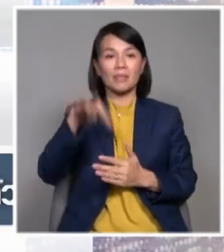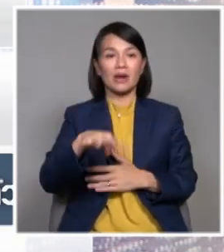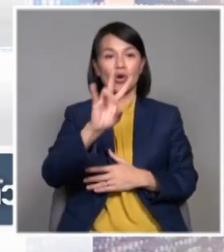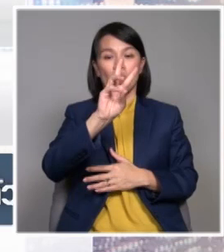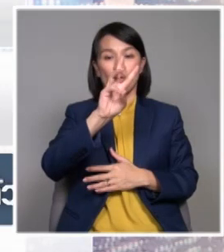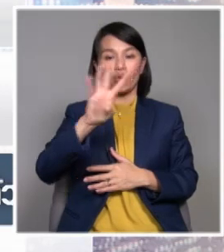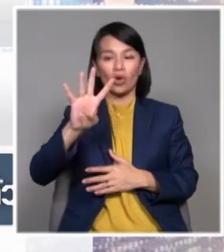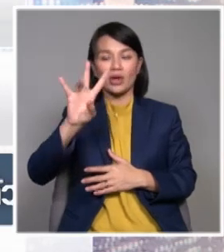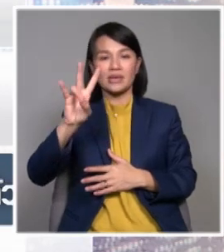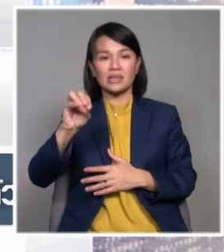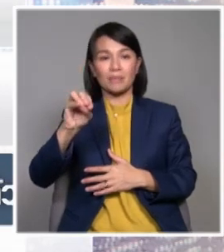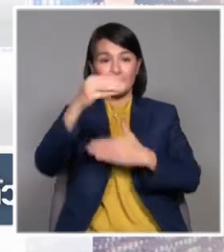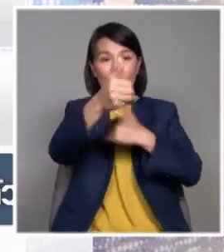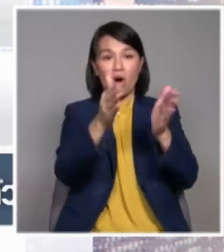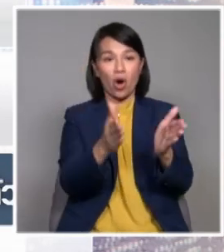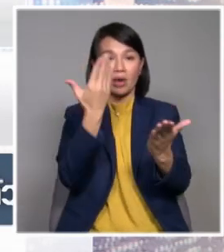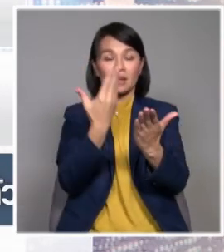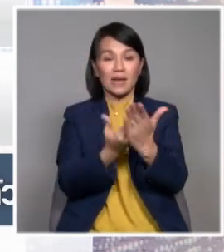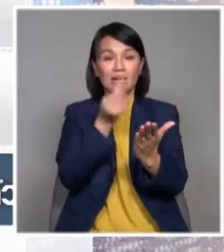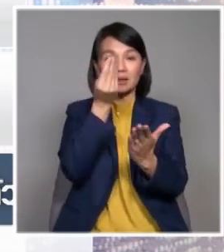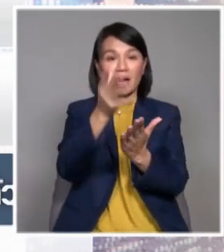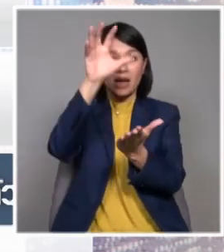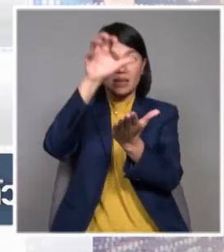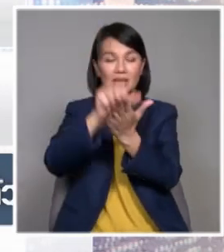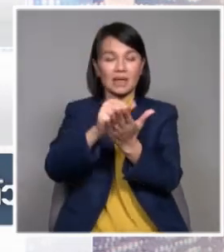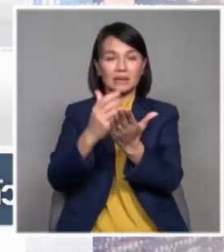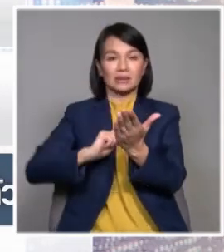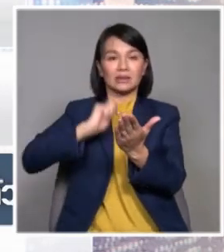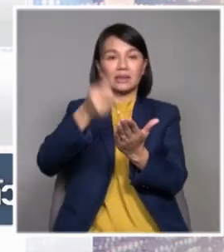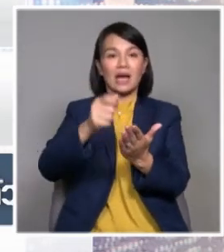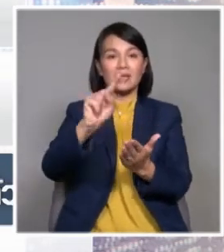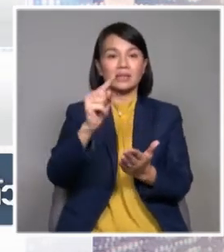234,670 ห้องจองและจ่ายเงินจองให้โรงแรมแล้ว